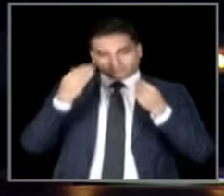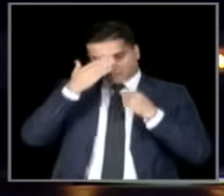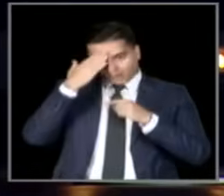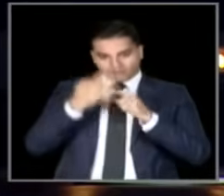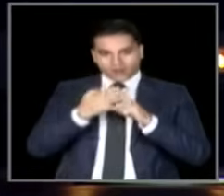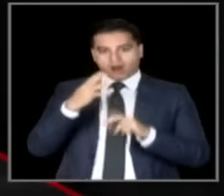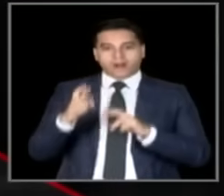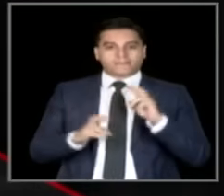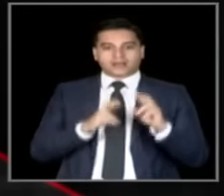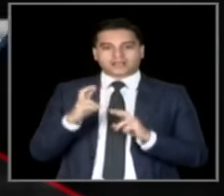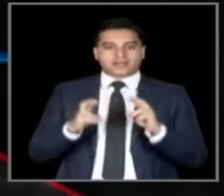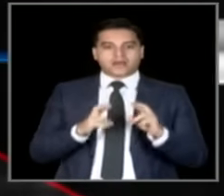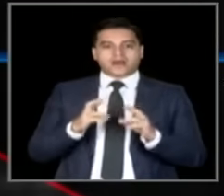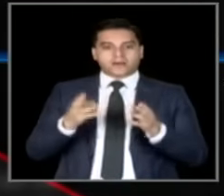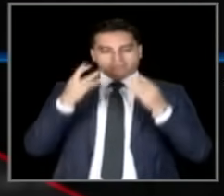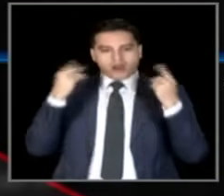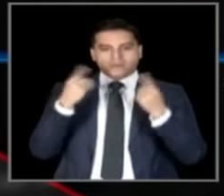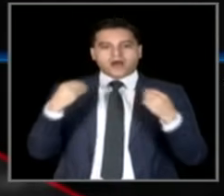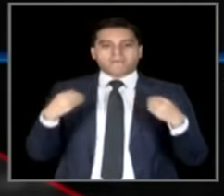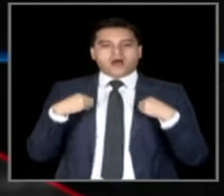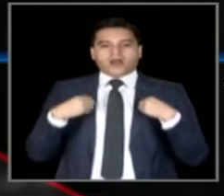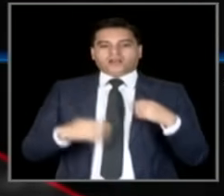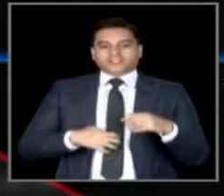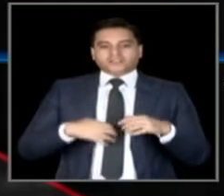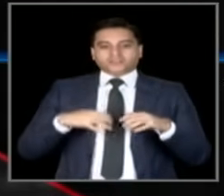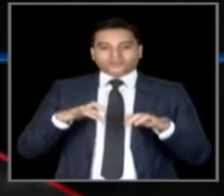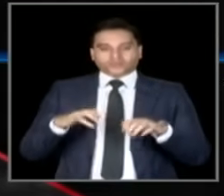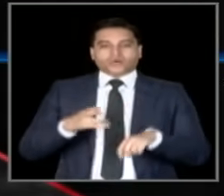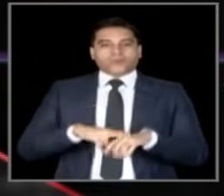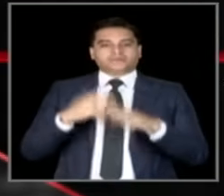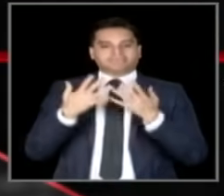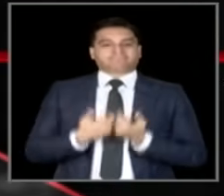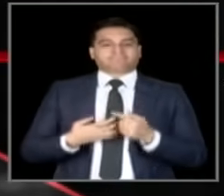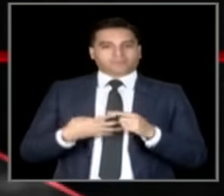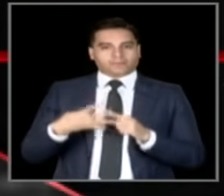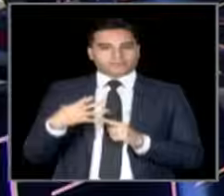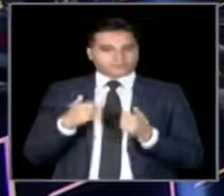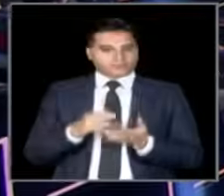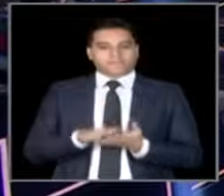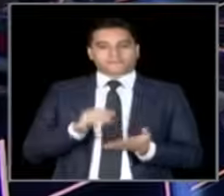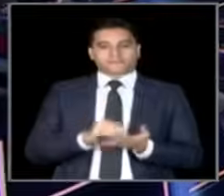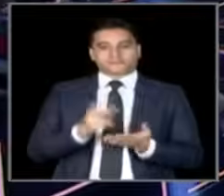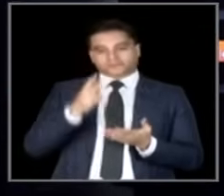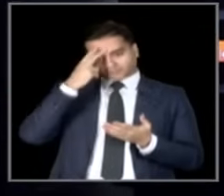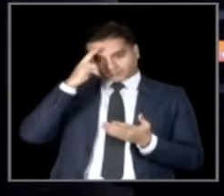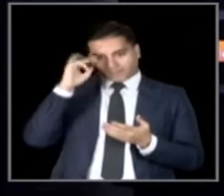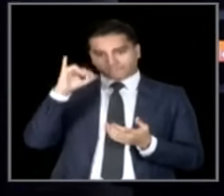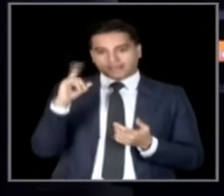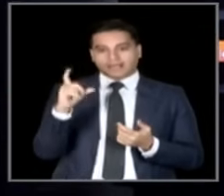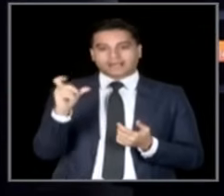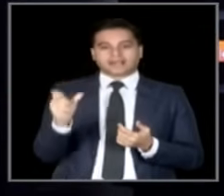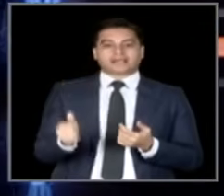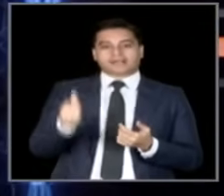فقره المعرفه، اربع اسئله، معلومات عامه، رياضه، تكنولوجيا، وقدرات ذهنيه. اول اتنين ميرنا